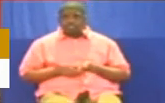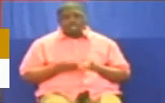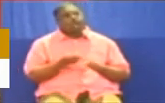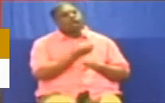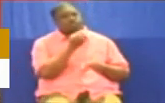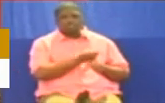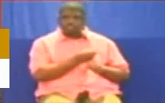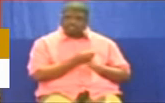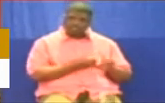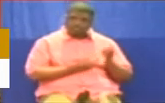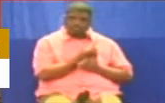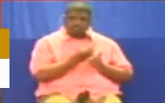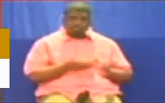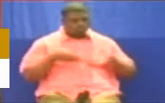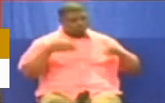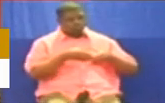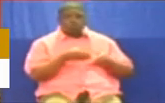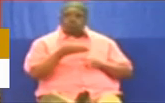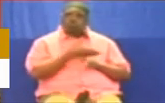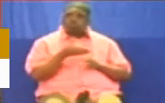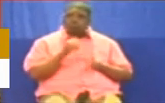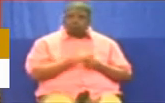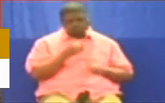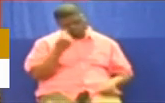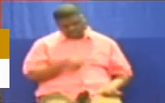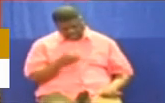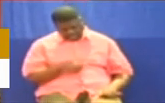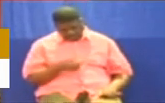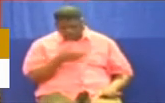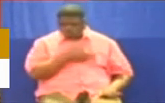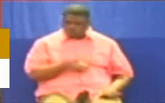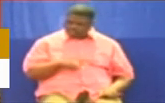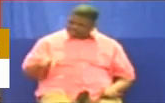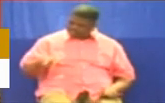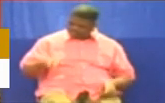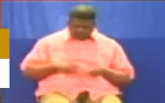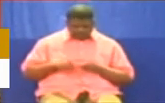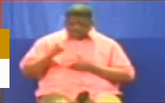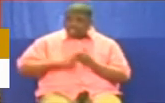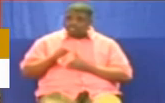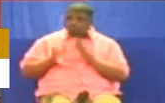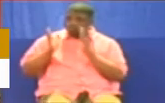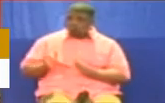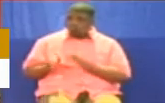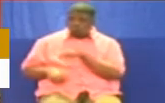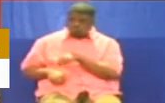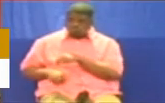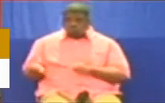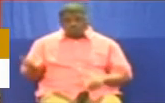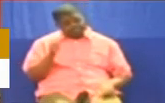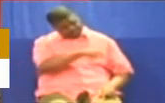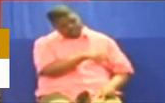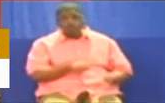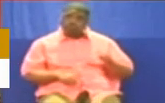pale inapotokea mikutano ambayo inahusu mambo ya kisera, waziri husika, katibu mkuu husika, tumekuwa tukihudhuria mikutano